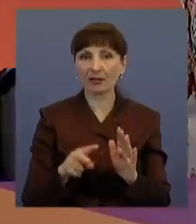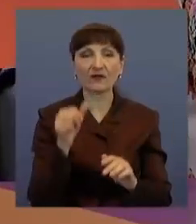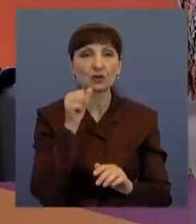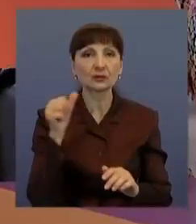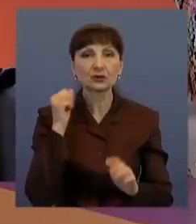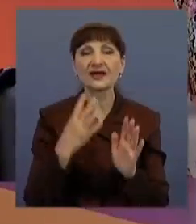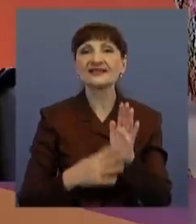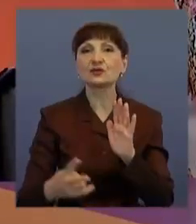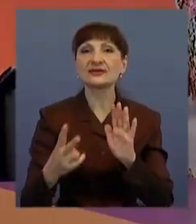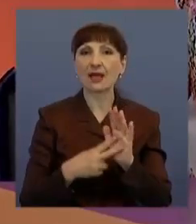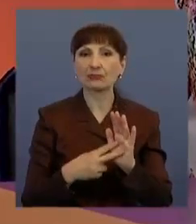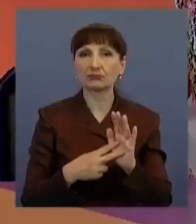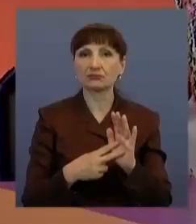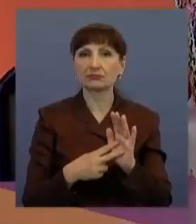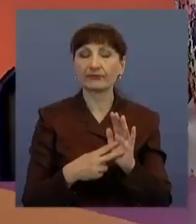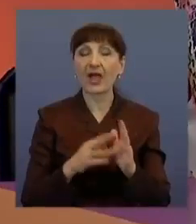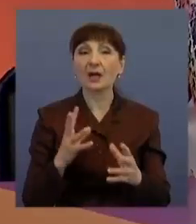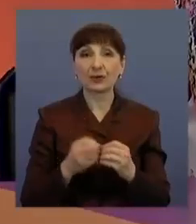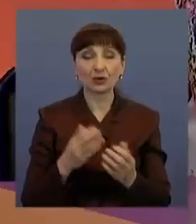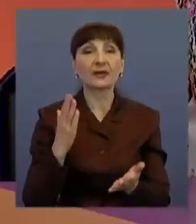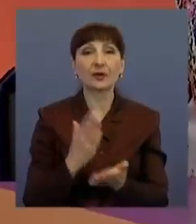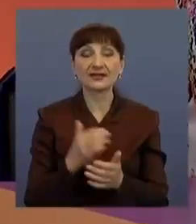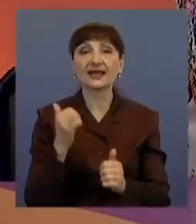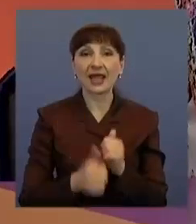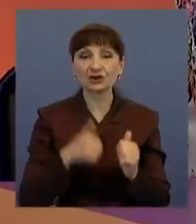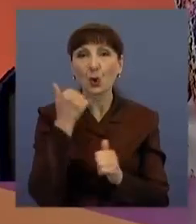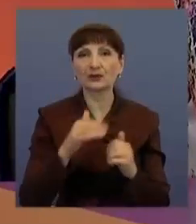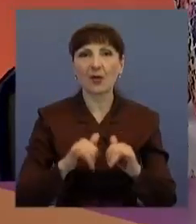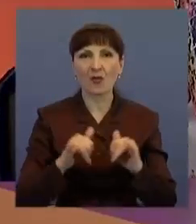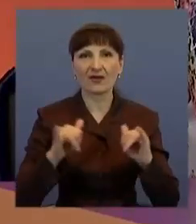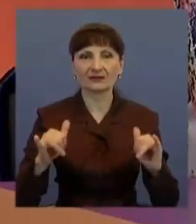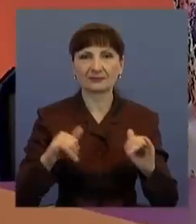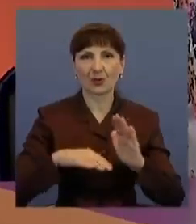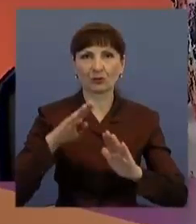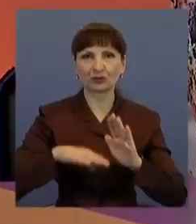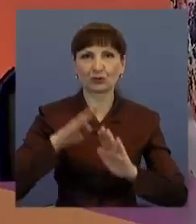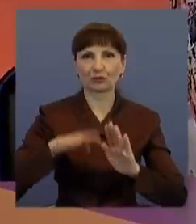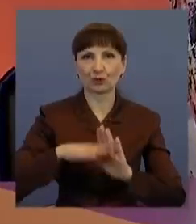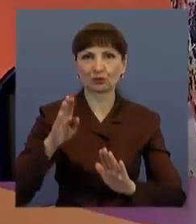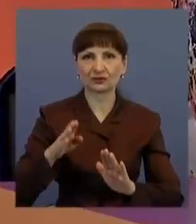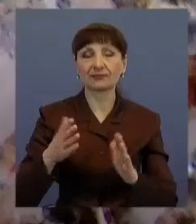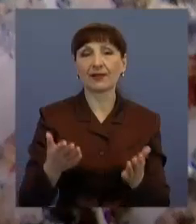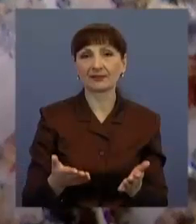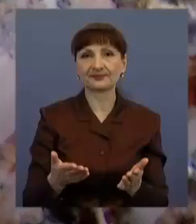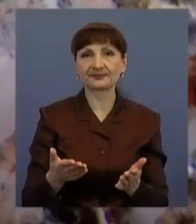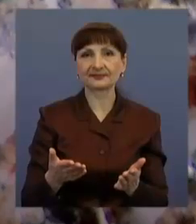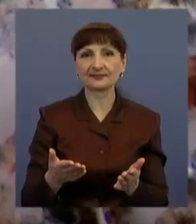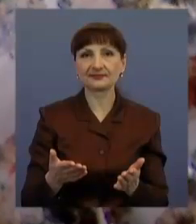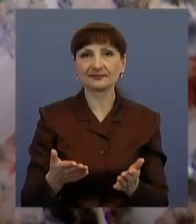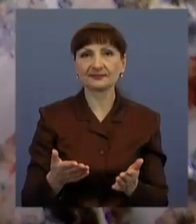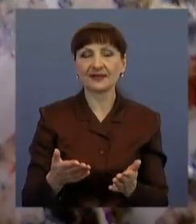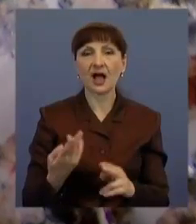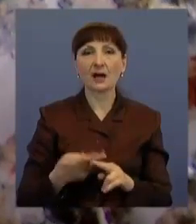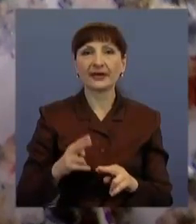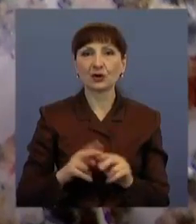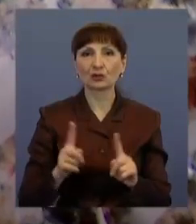году 97 баллов. И при том наблюдается ежегодная динамика роста. И при том,